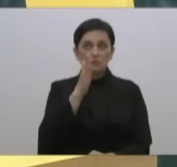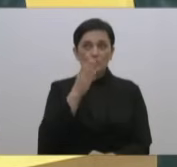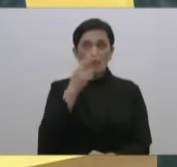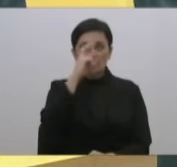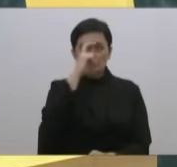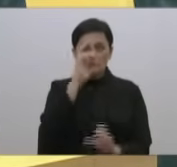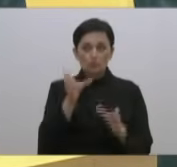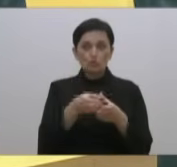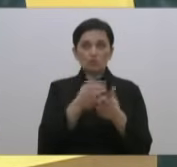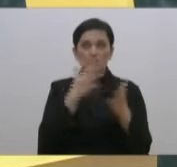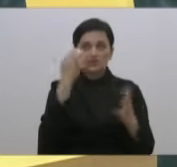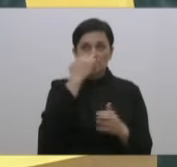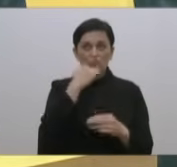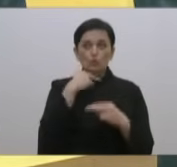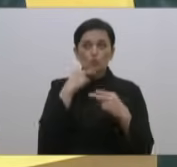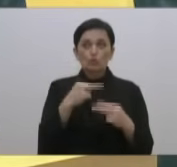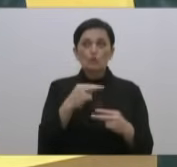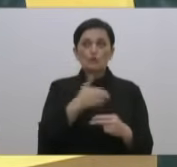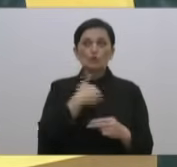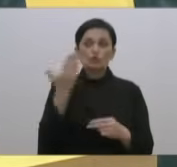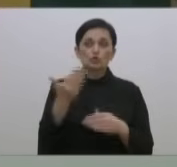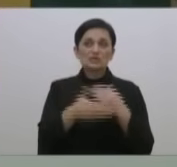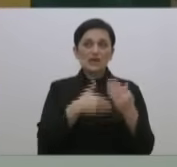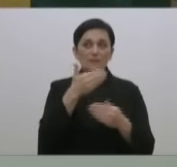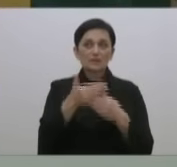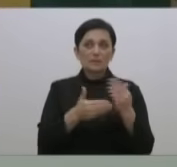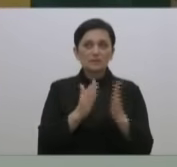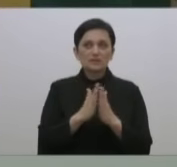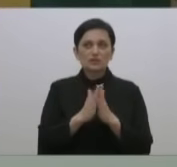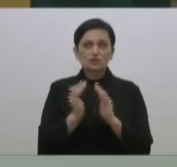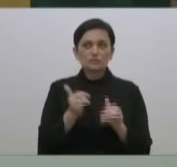am samtorobo gunds. Didi madloba kuratorebistvis gisurebt zarmatebs.